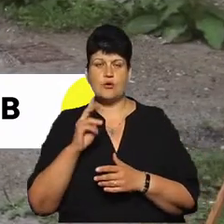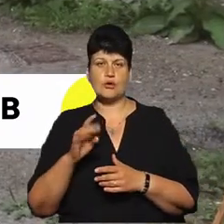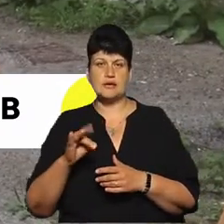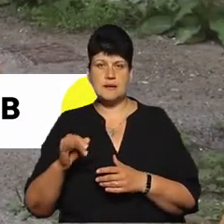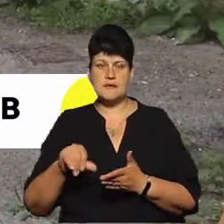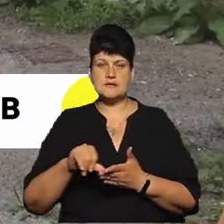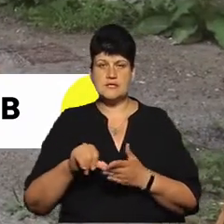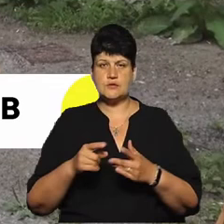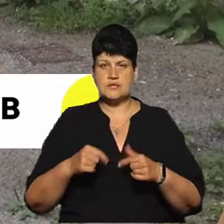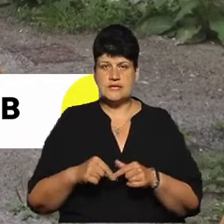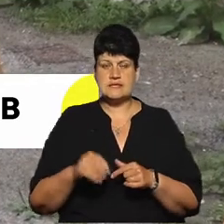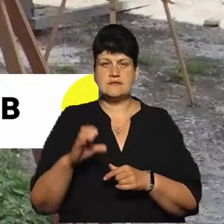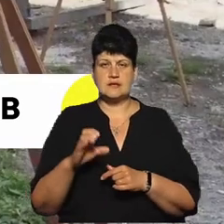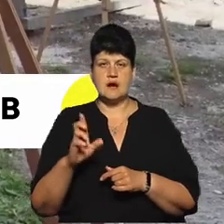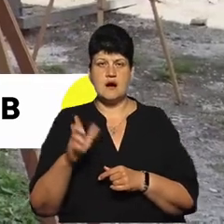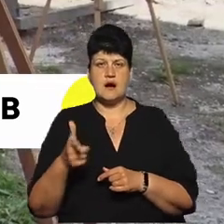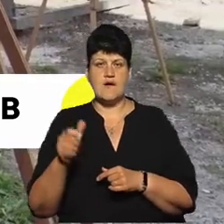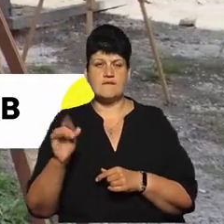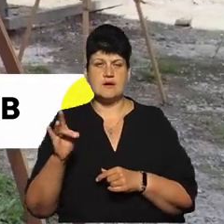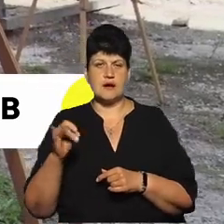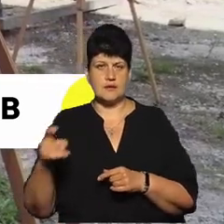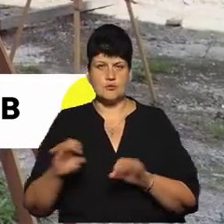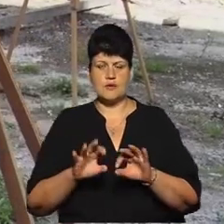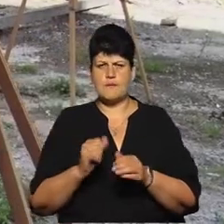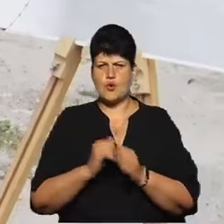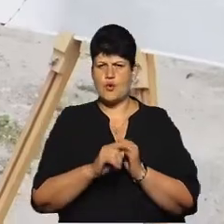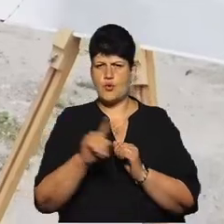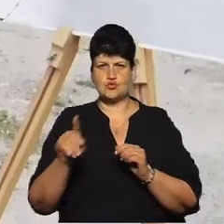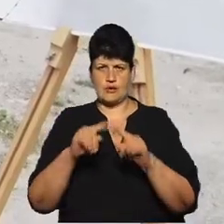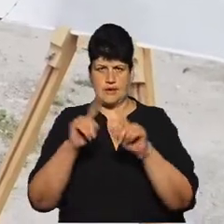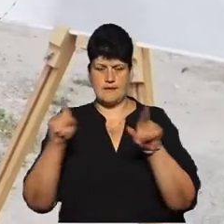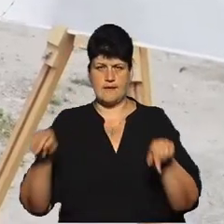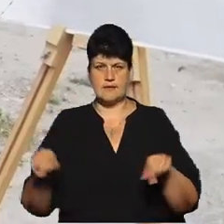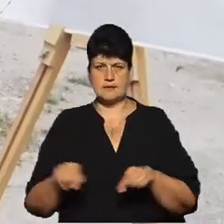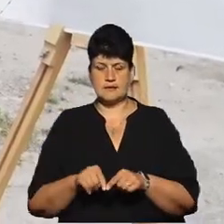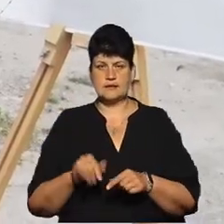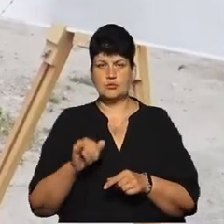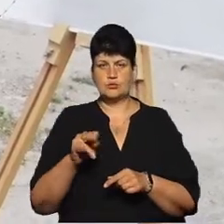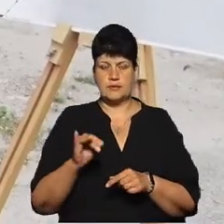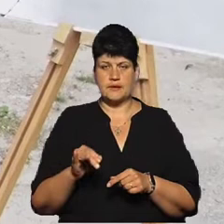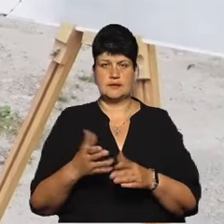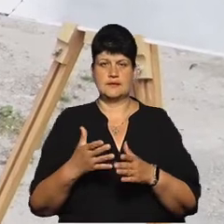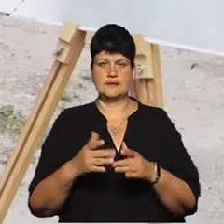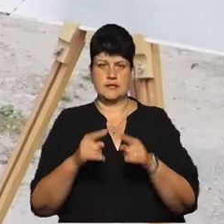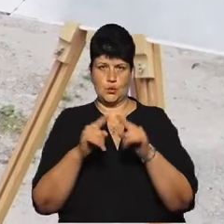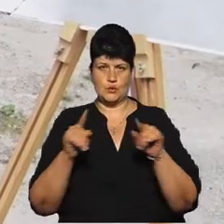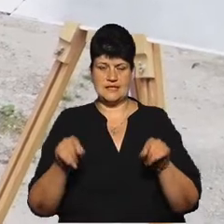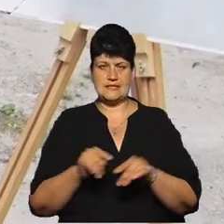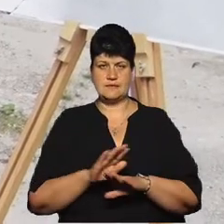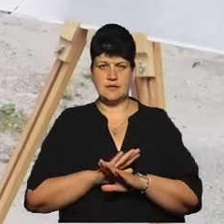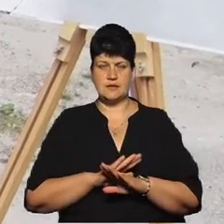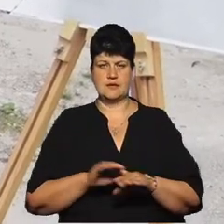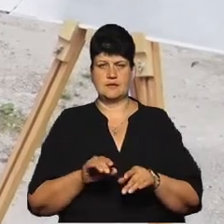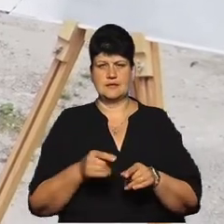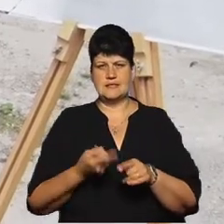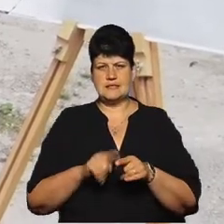Представниця організації Світлана Гаврих розповідає про кожну картину. Відділ УПА «Трикутник смерті» здійснює